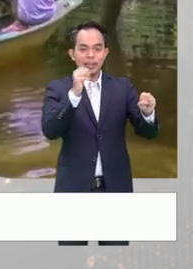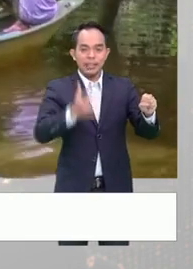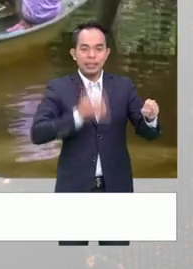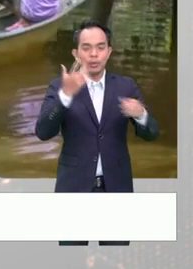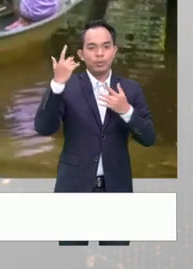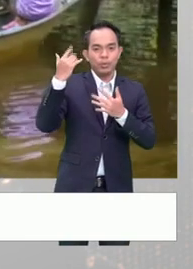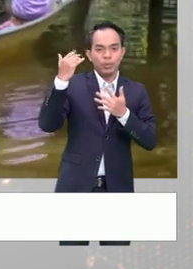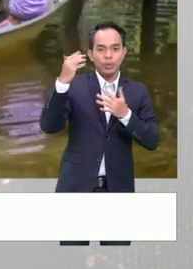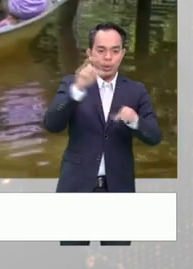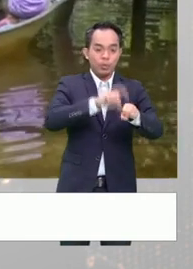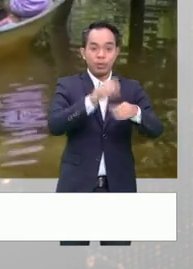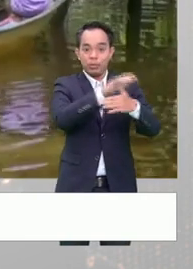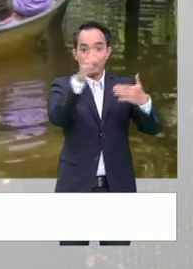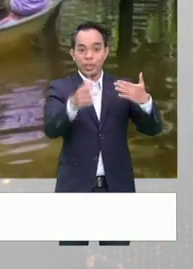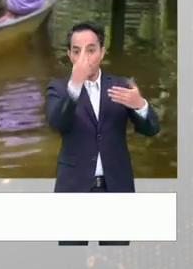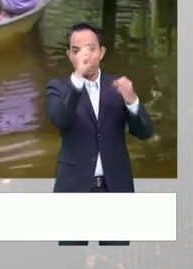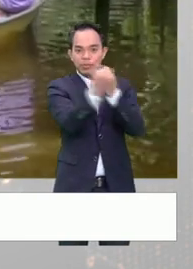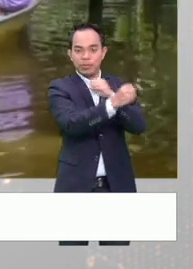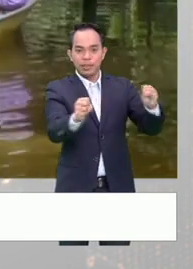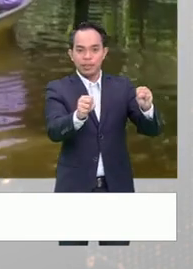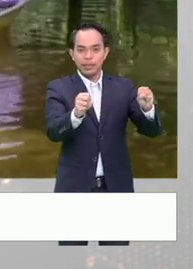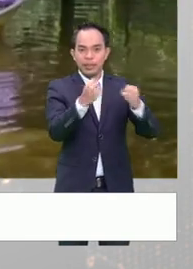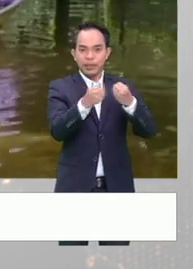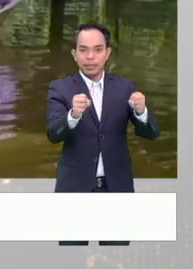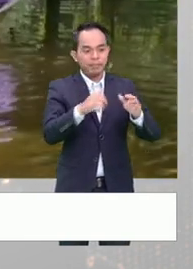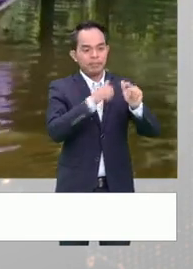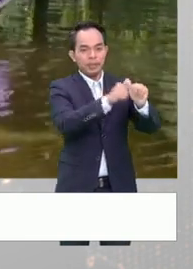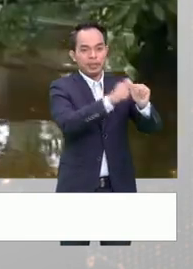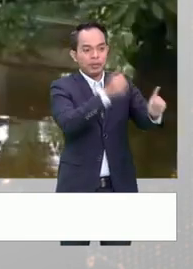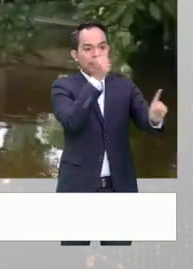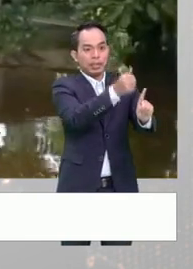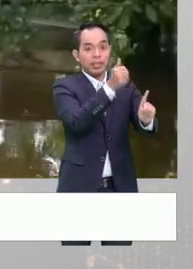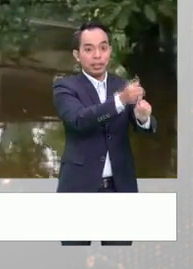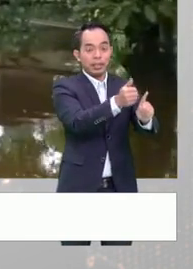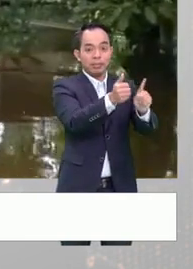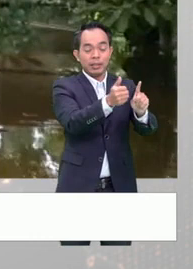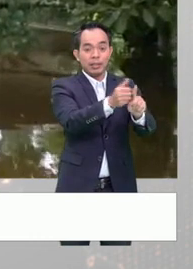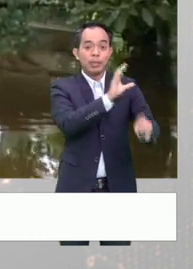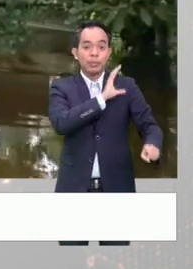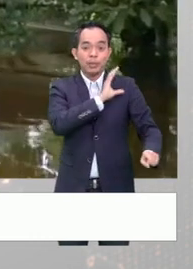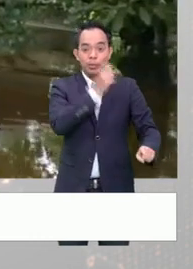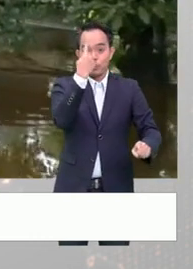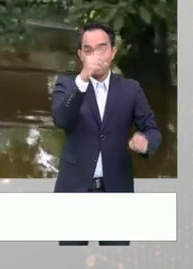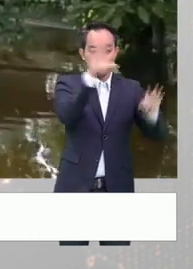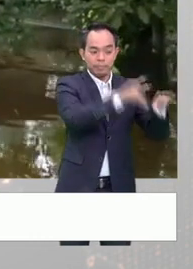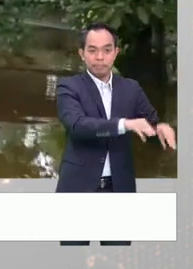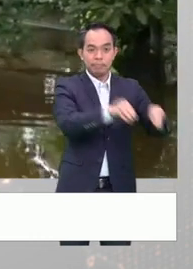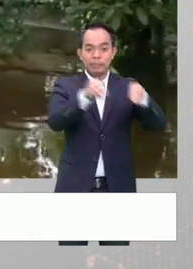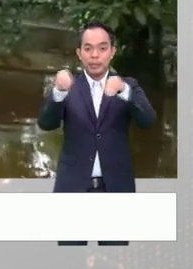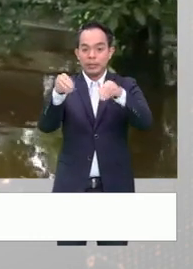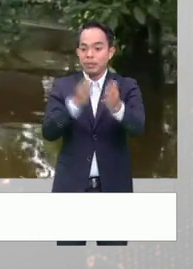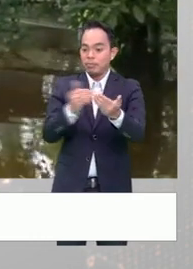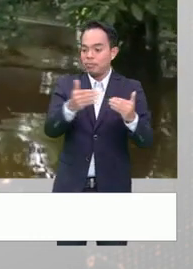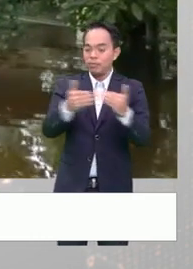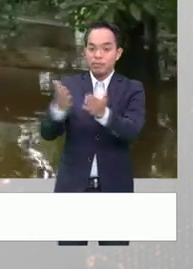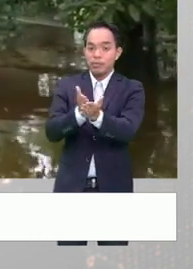menunggu di saat akhir mereka aku dengan perintah dan juga arahan pihak berkuasa apabila diminta berpindah mereka terus ke